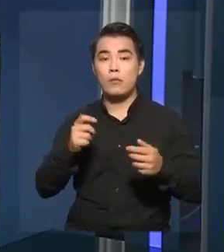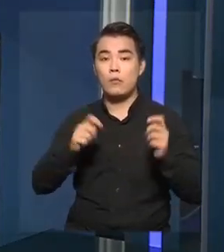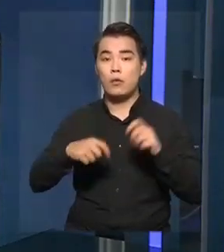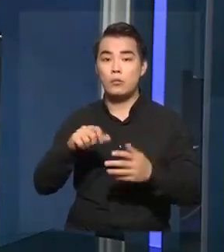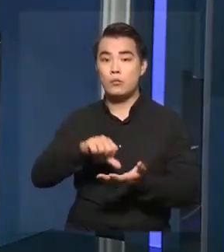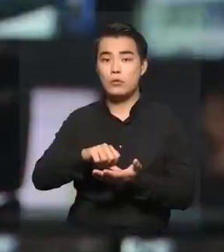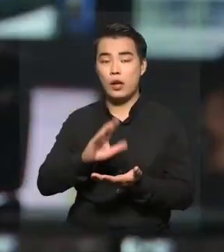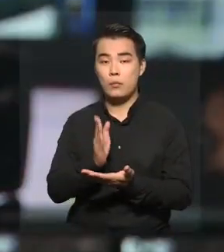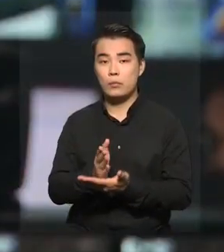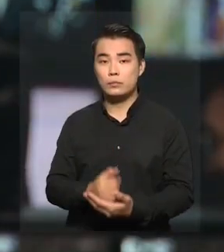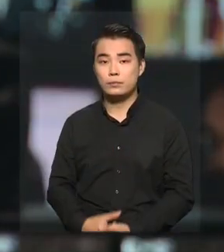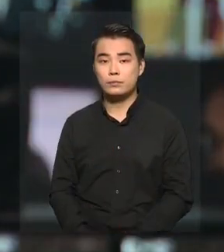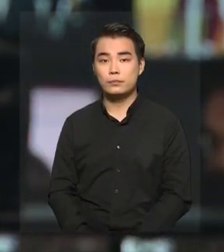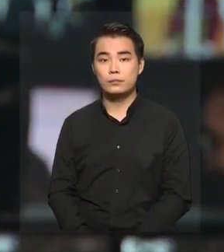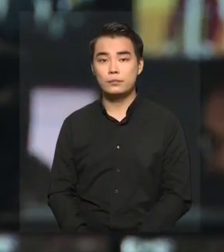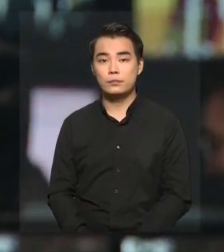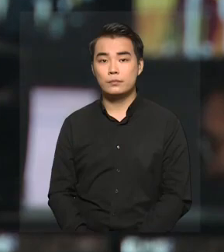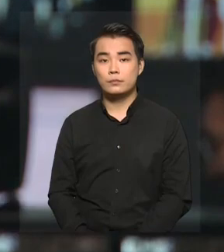қатысады.